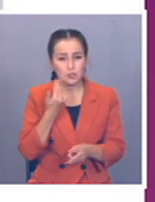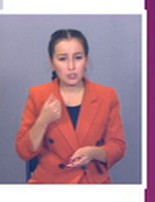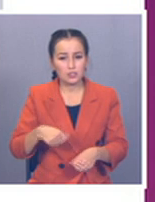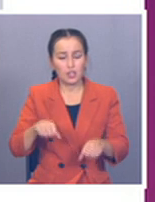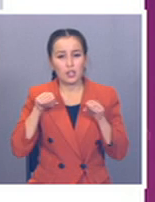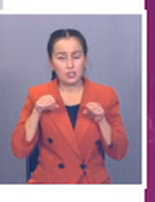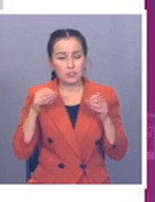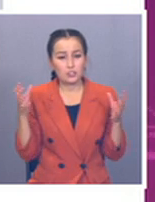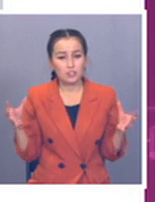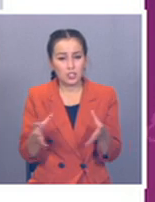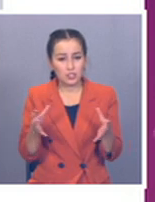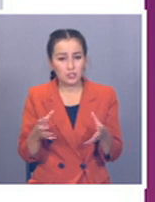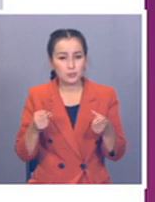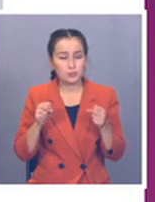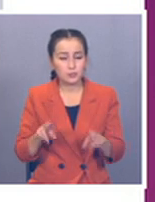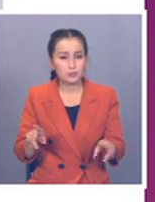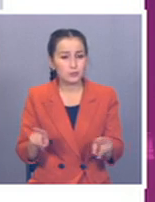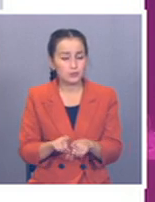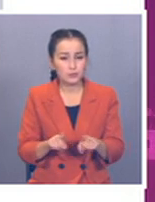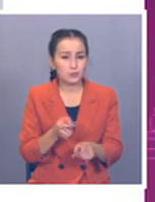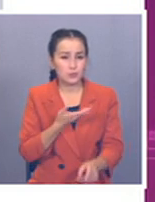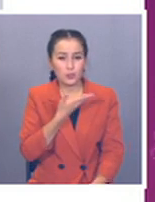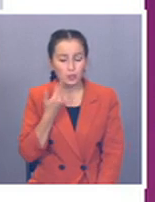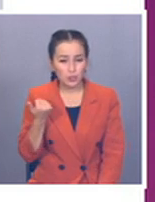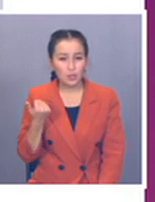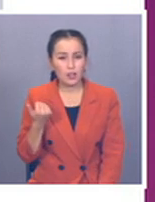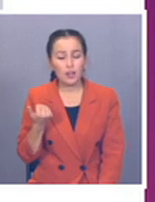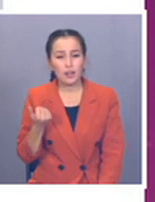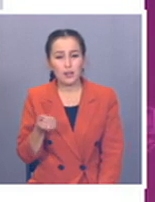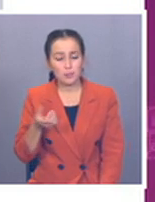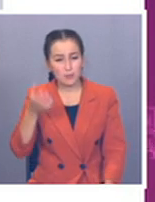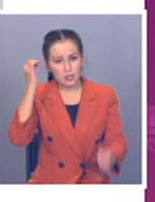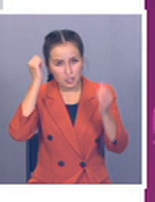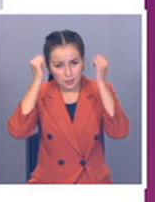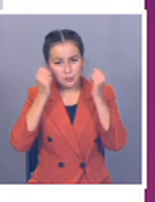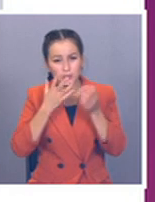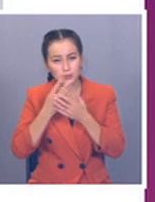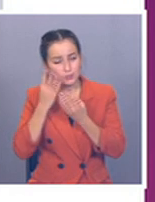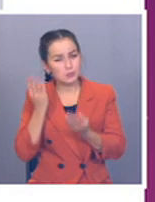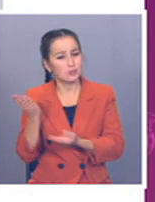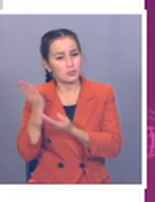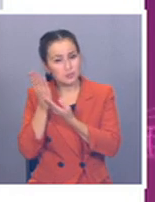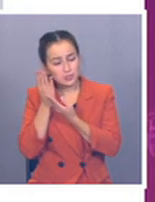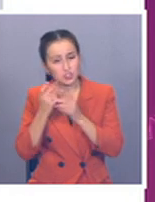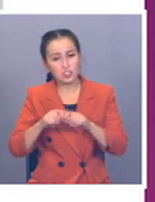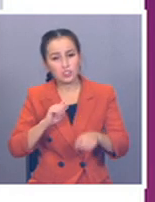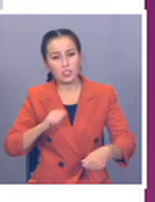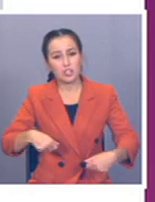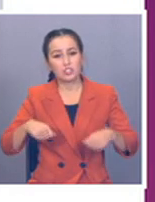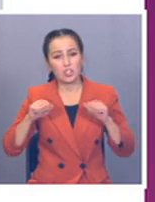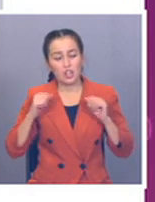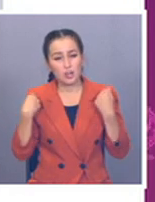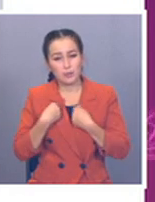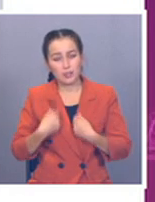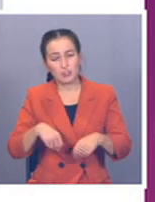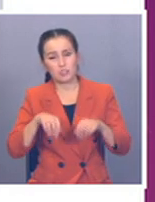жастығы, жамыларға жылы көрпесі де жоқ. Басындағы тымағын жастанып, жыртық шапанын жамыла жата